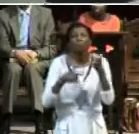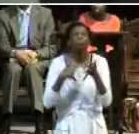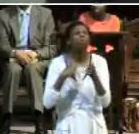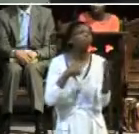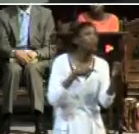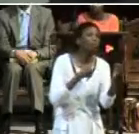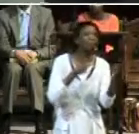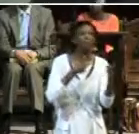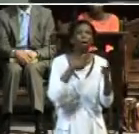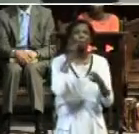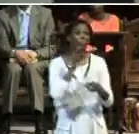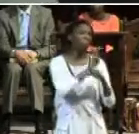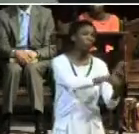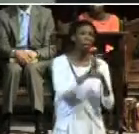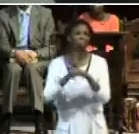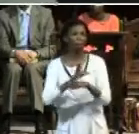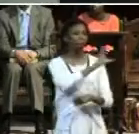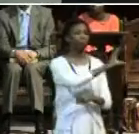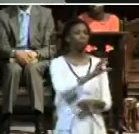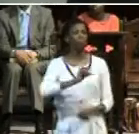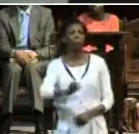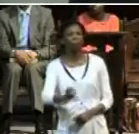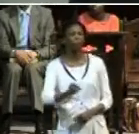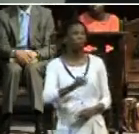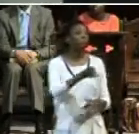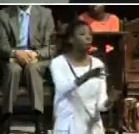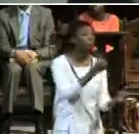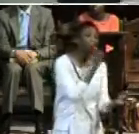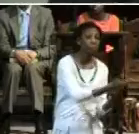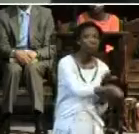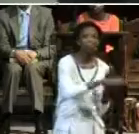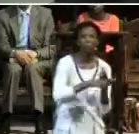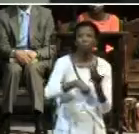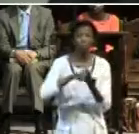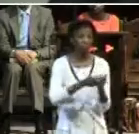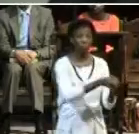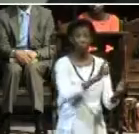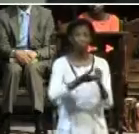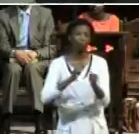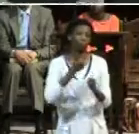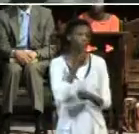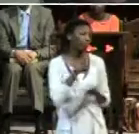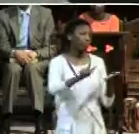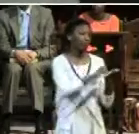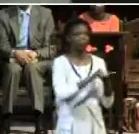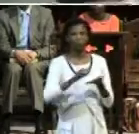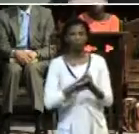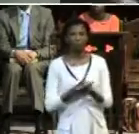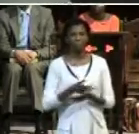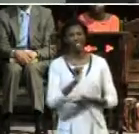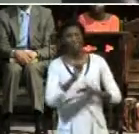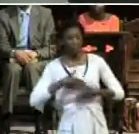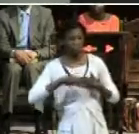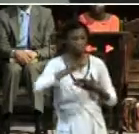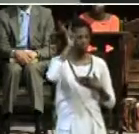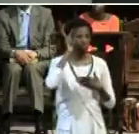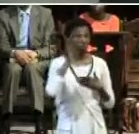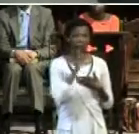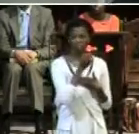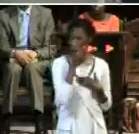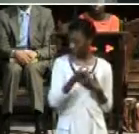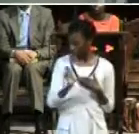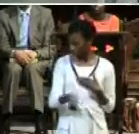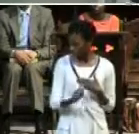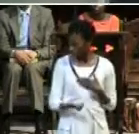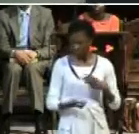Qui est le plus reconnaissant? Il oblige Simon, j'allais dire, à se mouiller. Et Simon dit, celui qui sera le plus reconnaissant, c'est